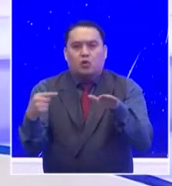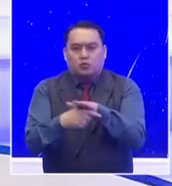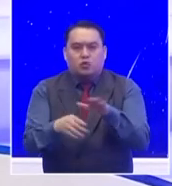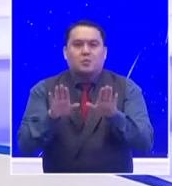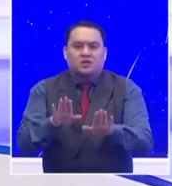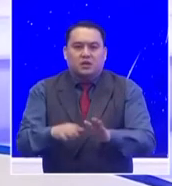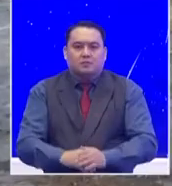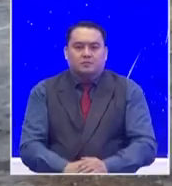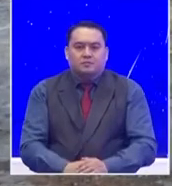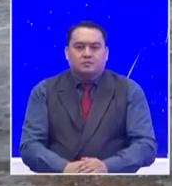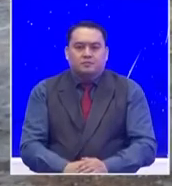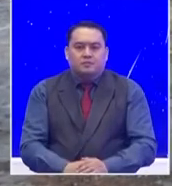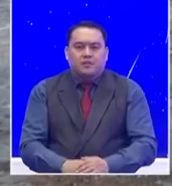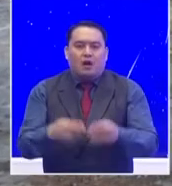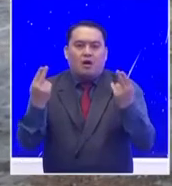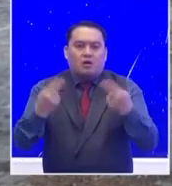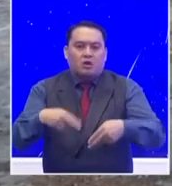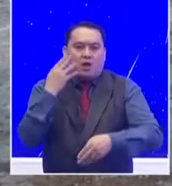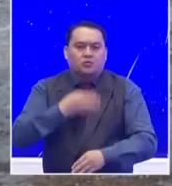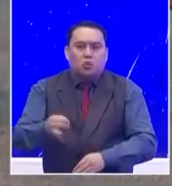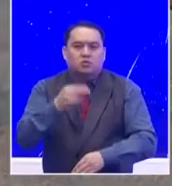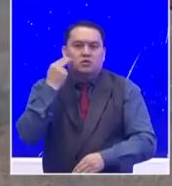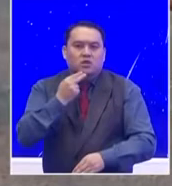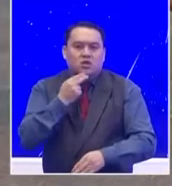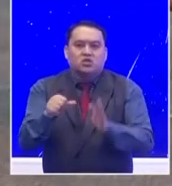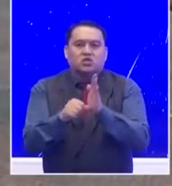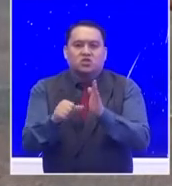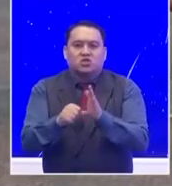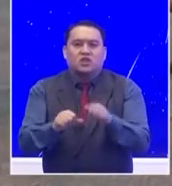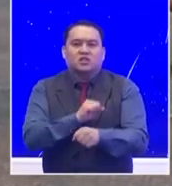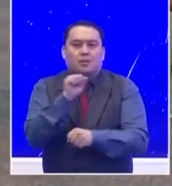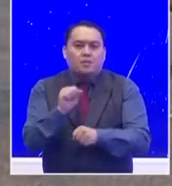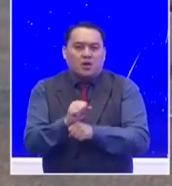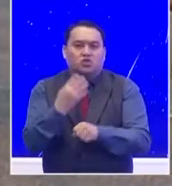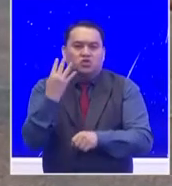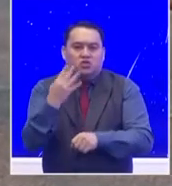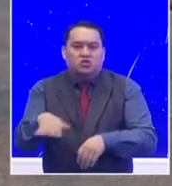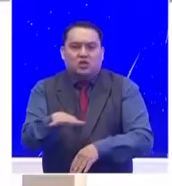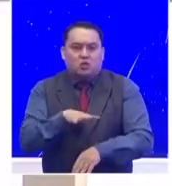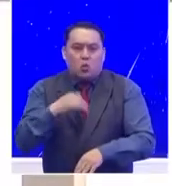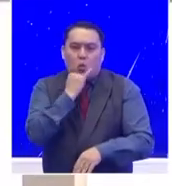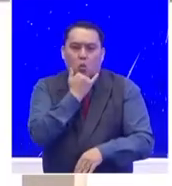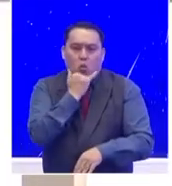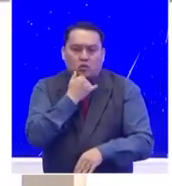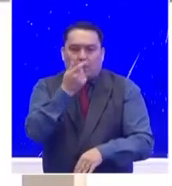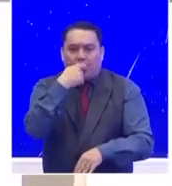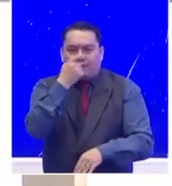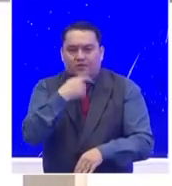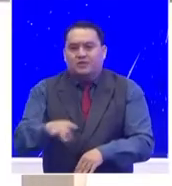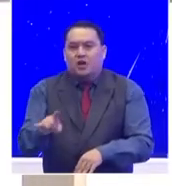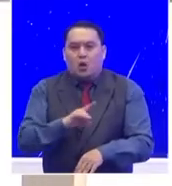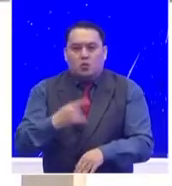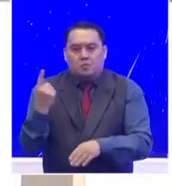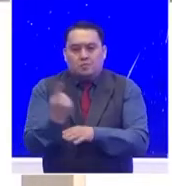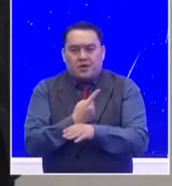пунктах. На границе Алматинской области с Китаем находится 6 таможенных пунктов, 4 из них на территории Уйгурского и Панфиловского районов.